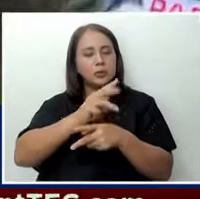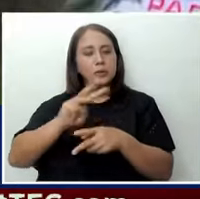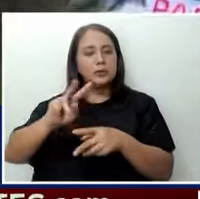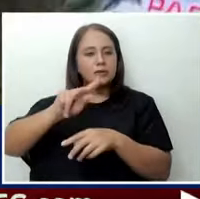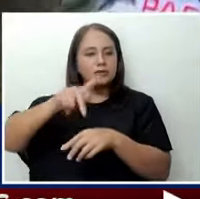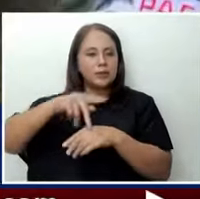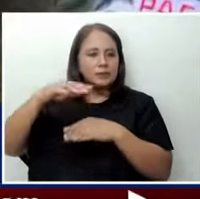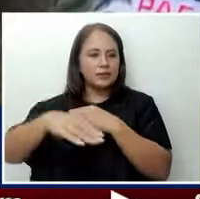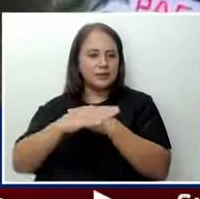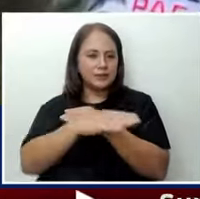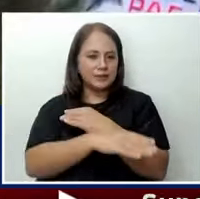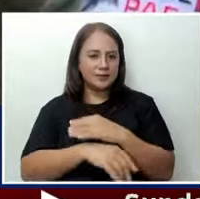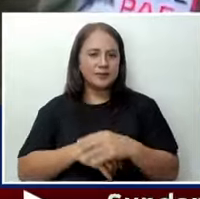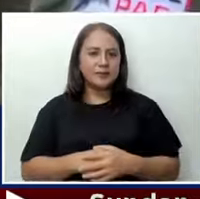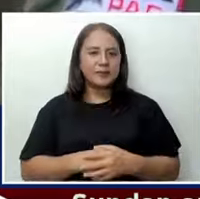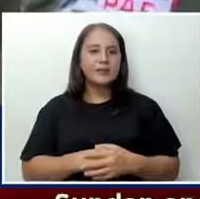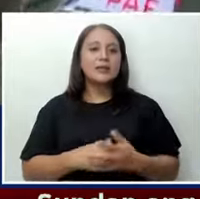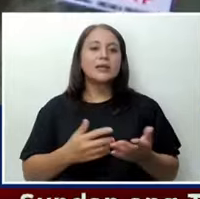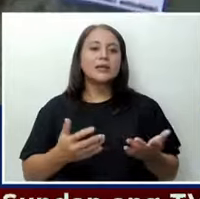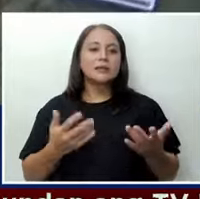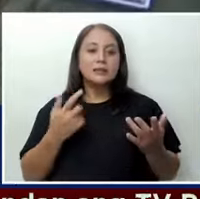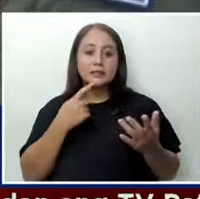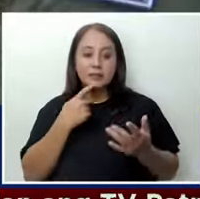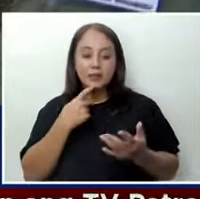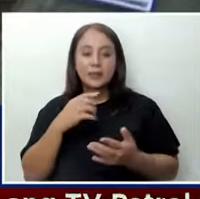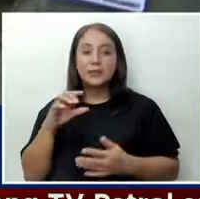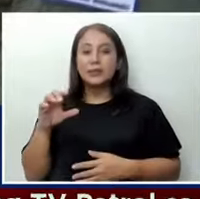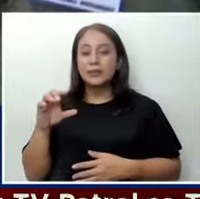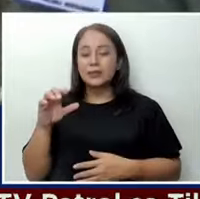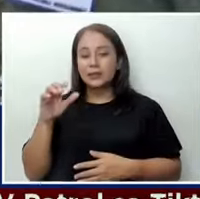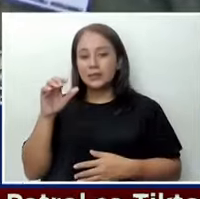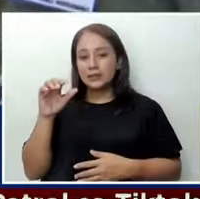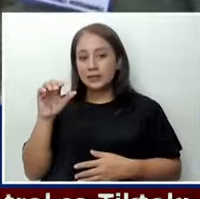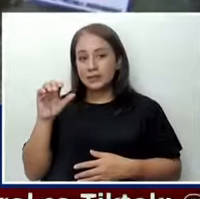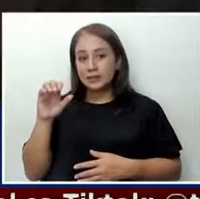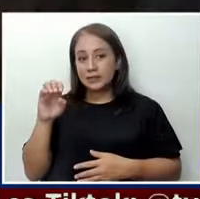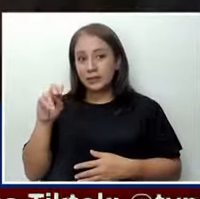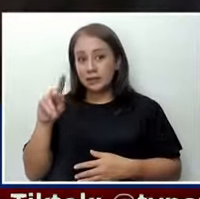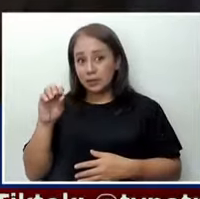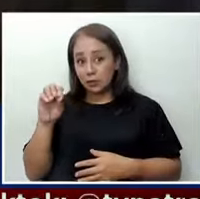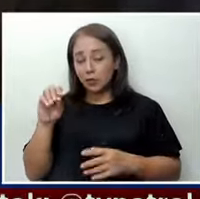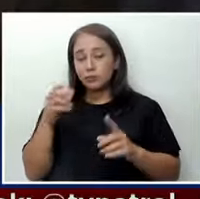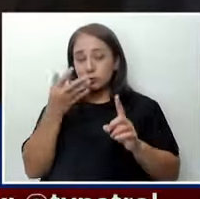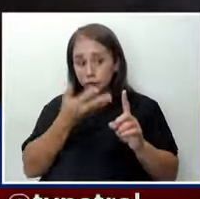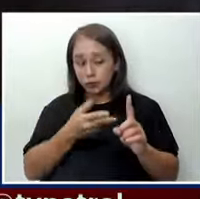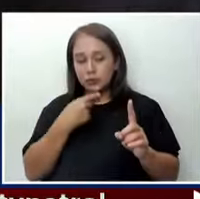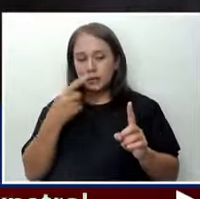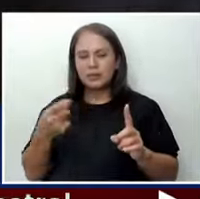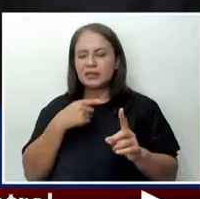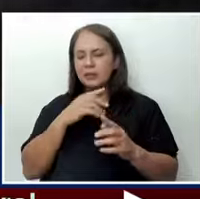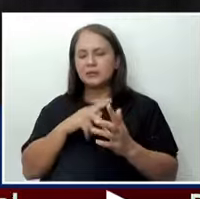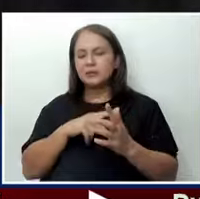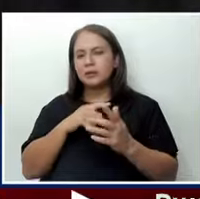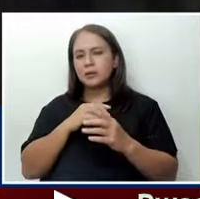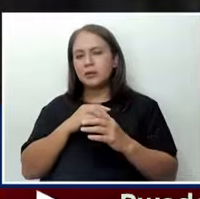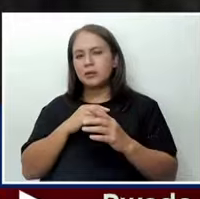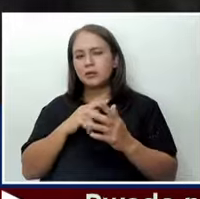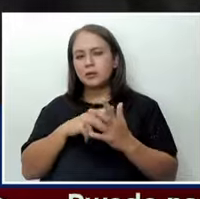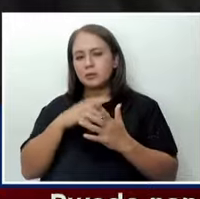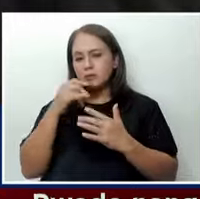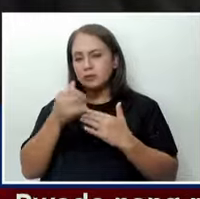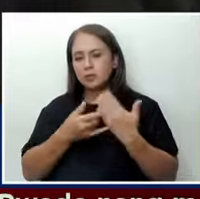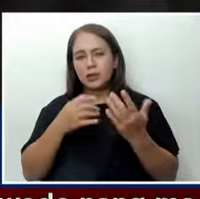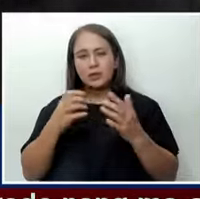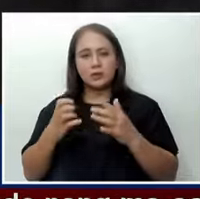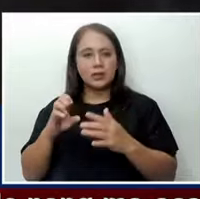Sea. Samantala, sabi ni Centino, hindi naman maapektuhan ang mga proyekto sa ilalim ng EDCA kahit matapos na